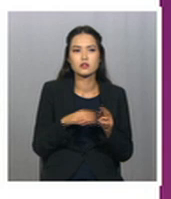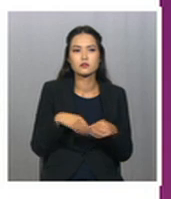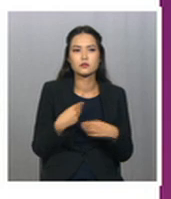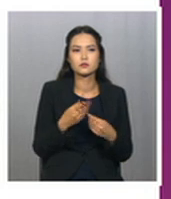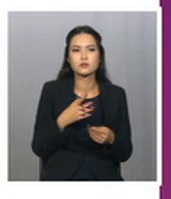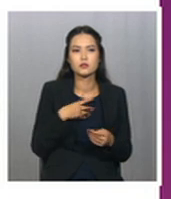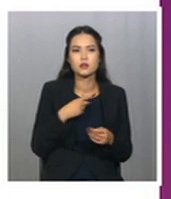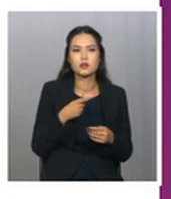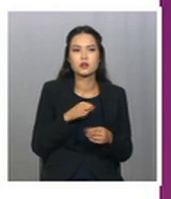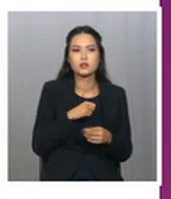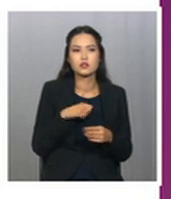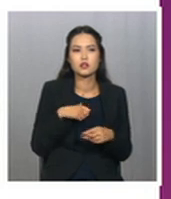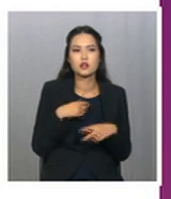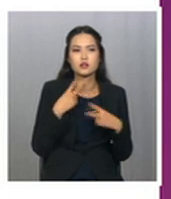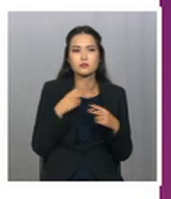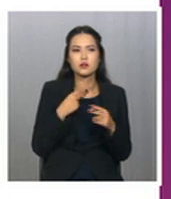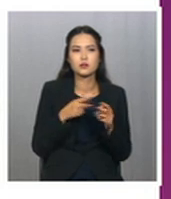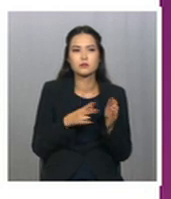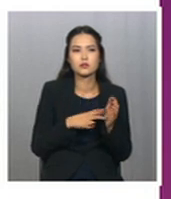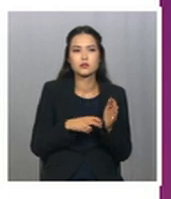Өзіміз қарастырып отырғандай